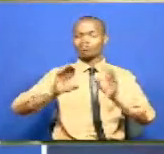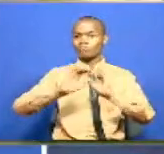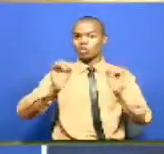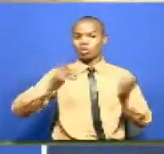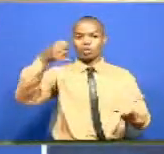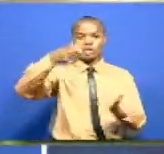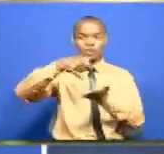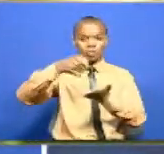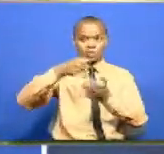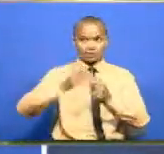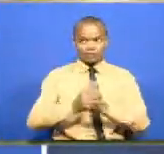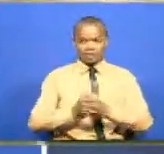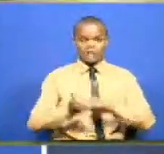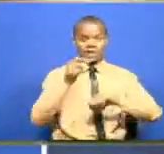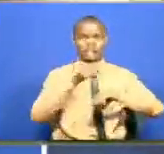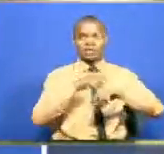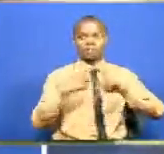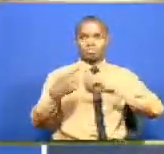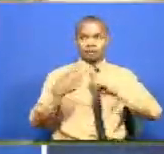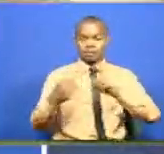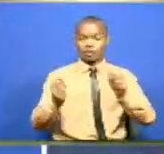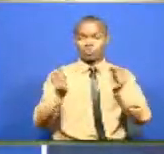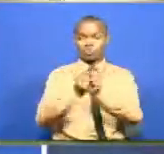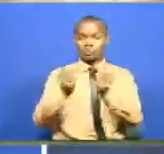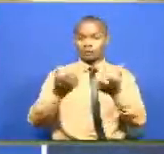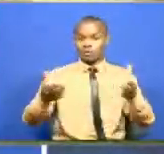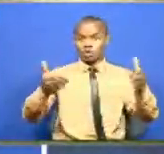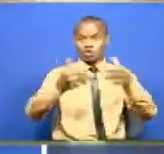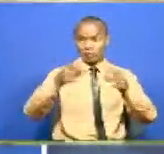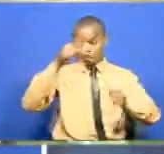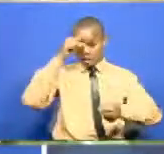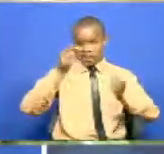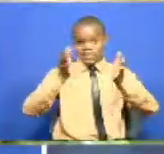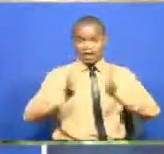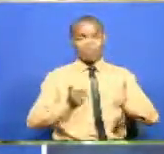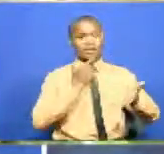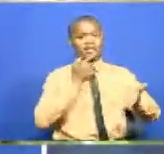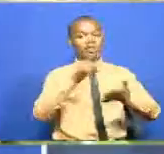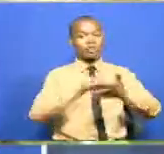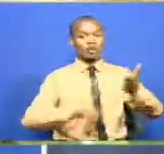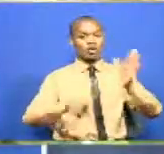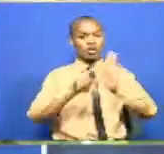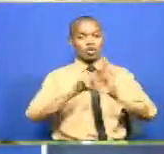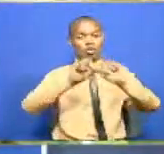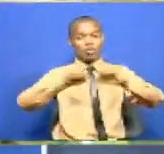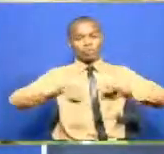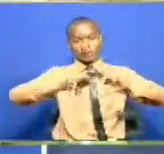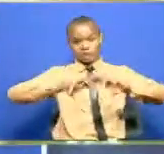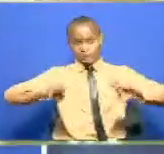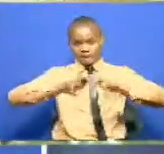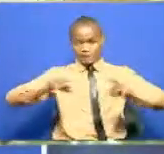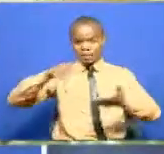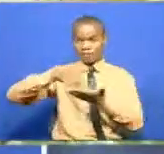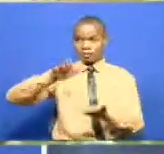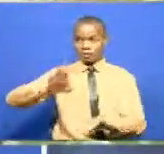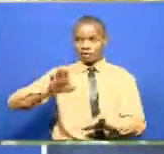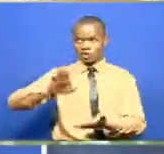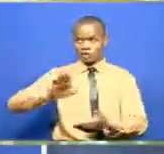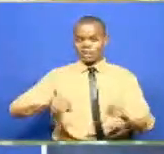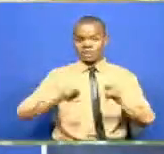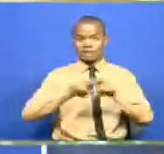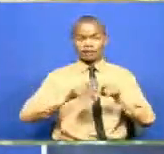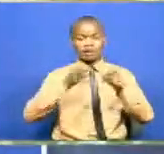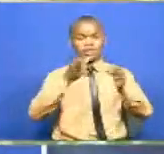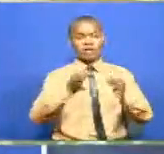Kwenye taarifa kwa vyombo vya habari, magavana walisema sheria hizo zinahitaji kuchunguzwa upya baina yao, jopo kazi